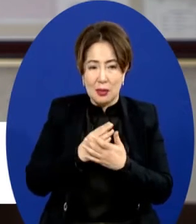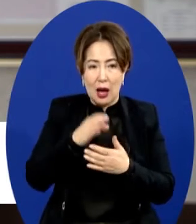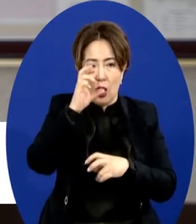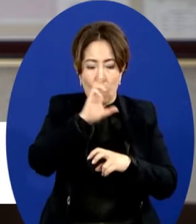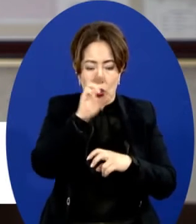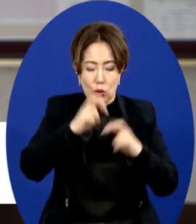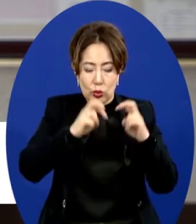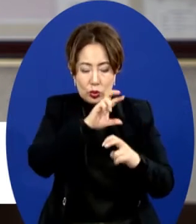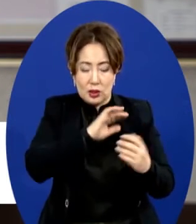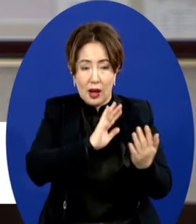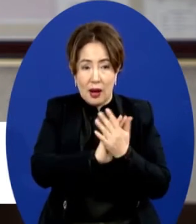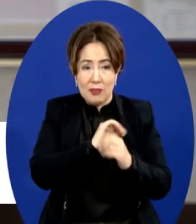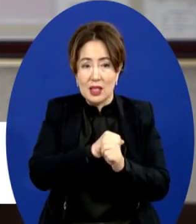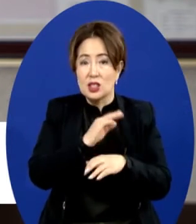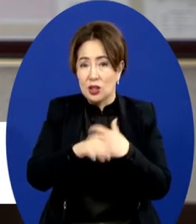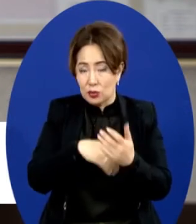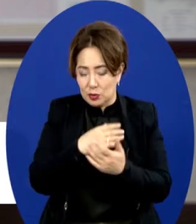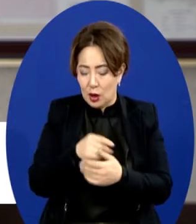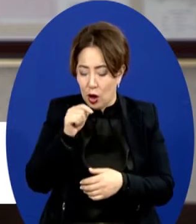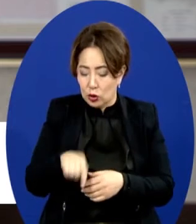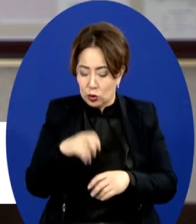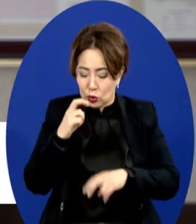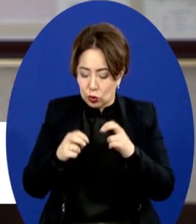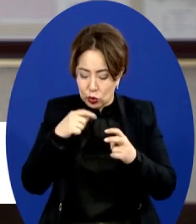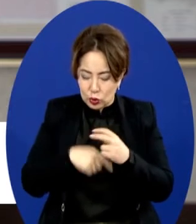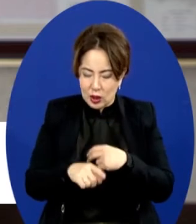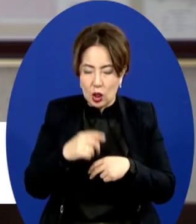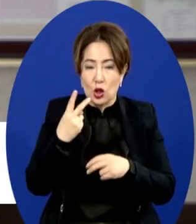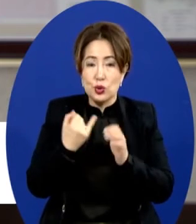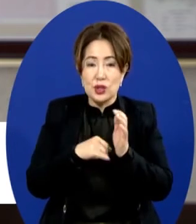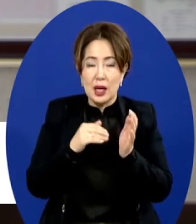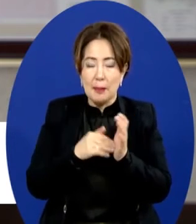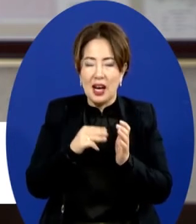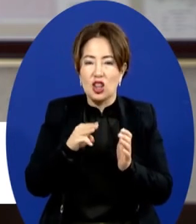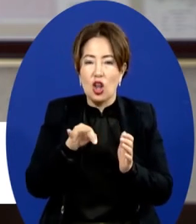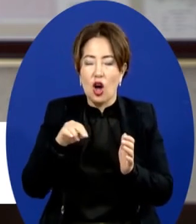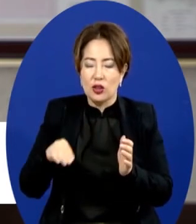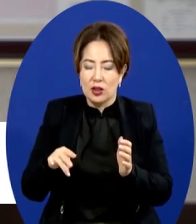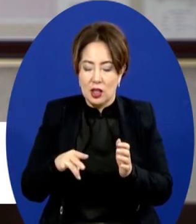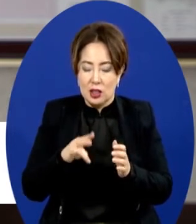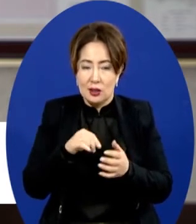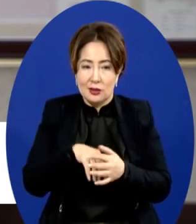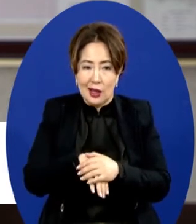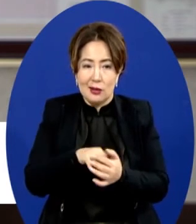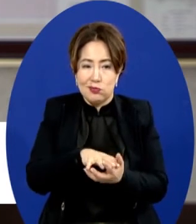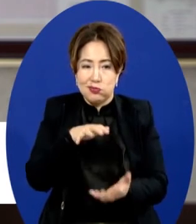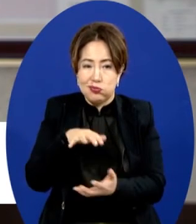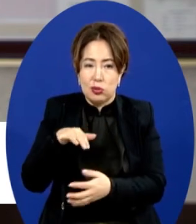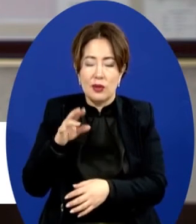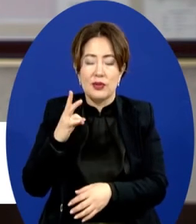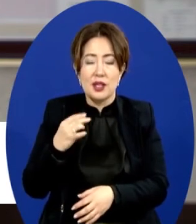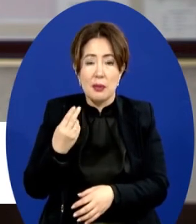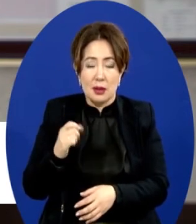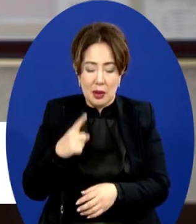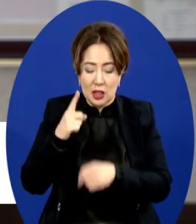уялдаатай ажиллаж байна. За өнөөдрийн байдлаар бол үйлдвэрүүд дээр мэн бол 260 мянган тонн одоо ЦМТ бол нөөцтэй байж байгаа. За өмнөх оноос бол нэг